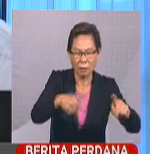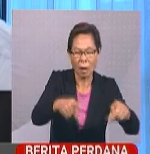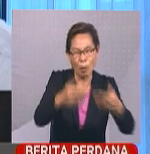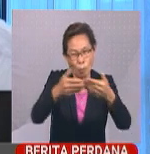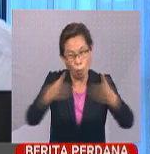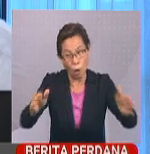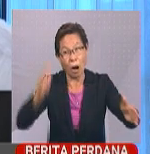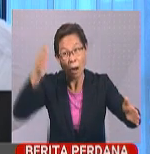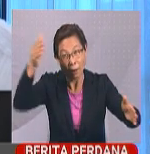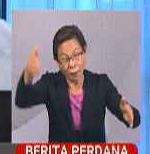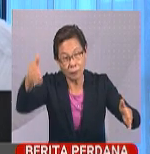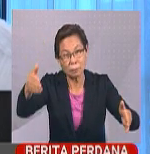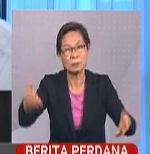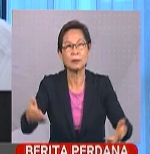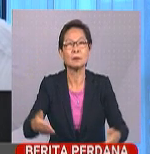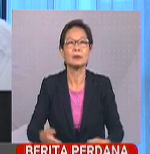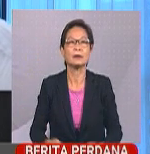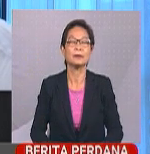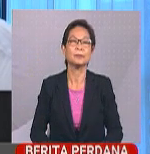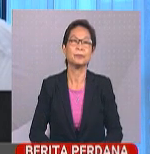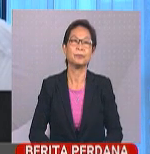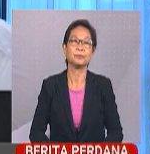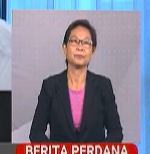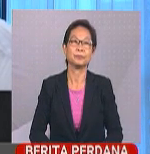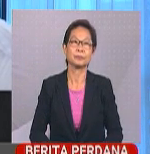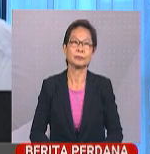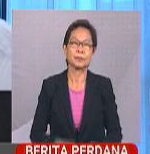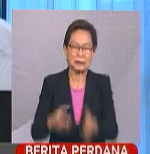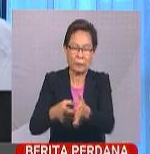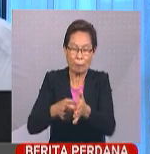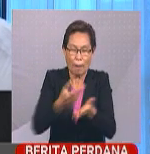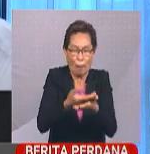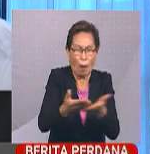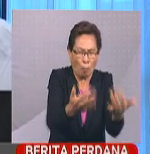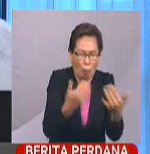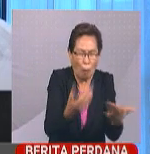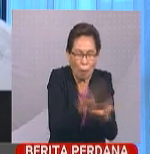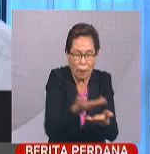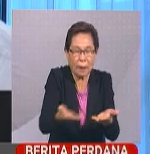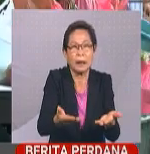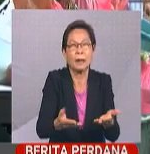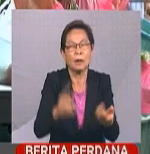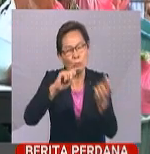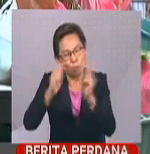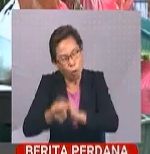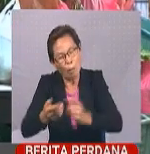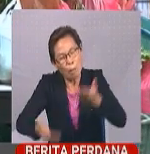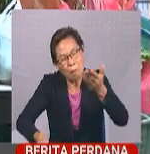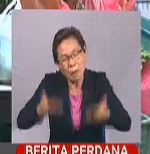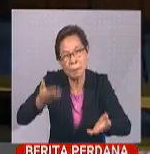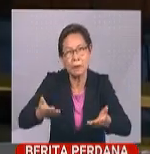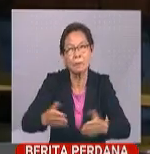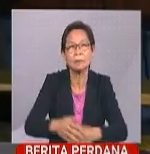dibuka. So trend ataupun demand punya permintaan tu akan mungkin berubah.